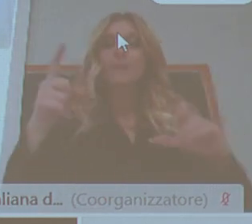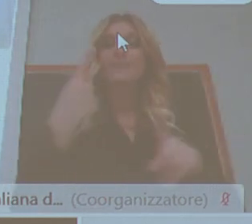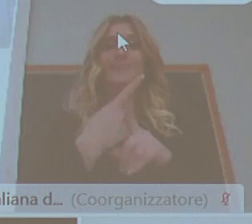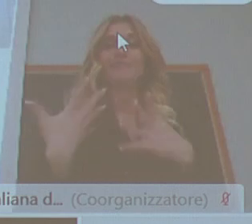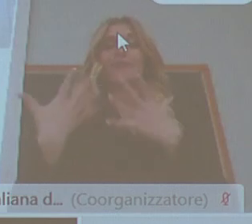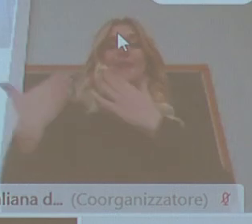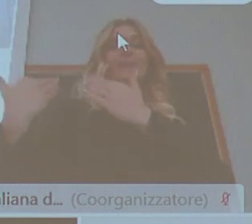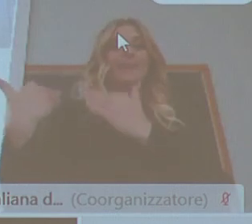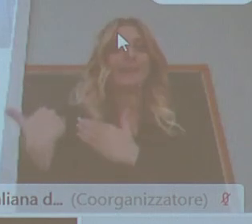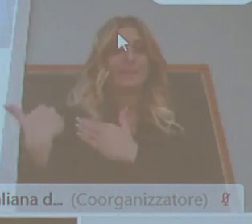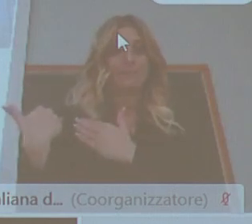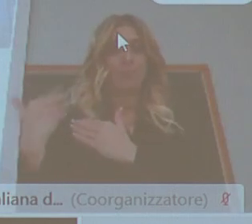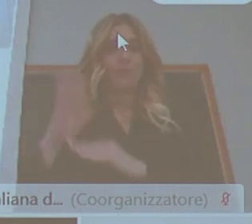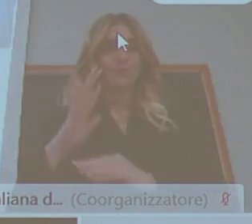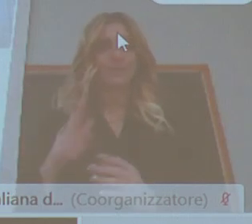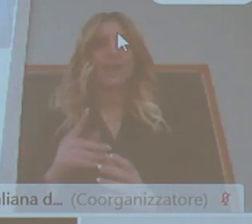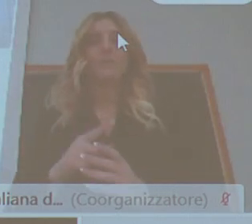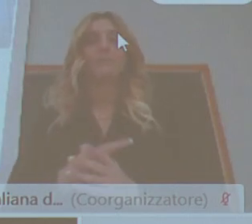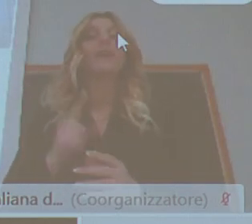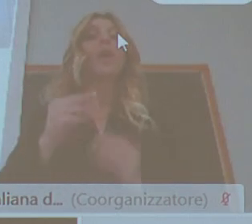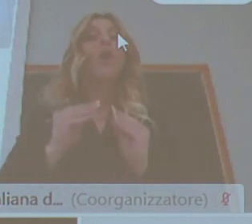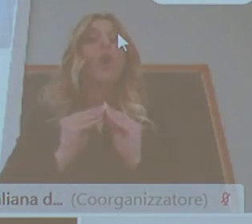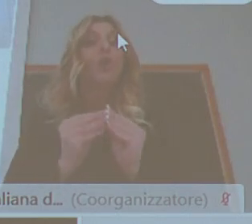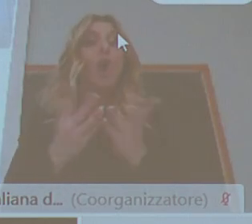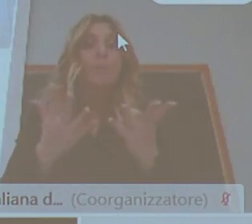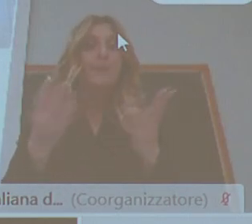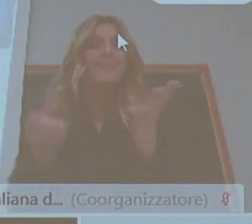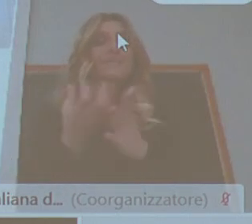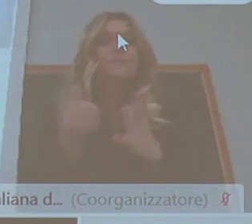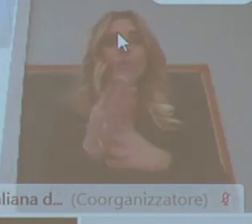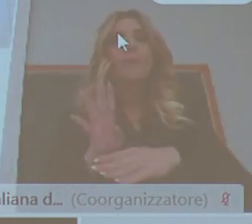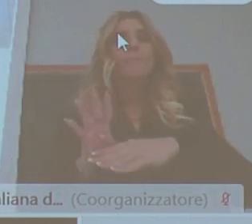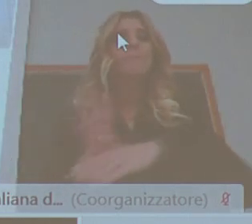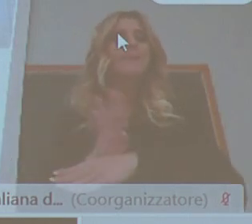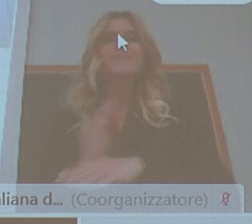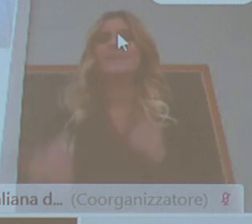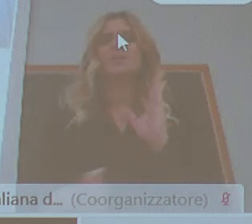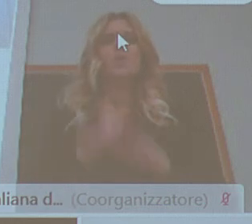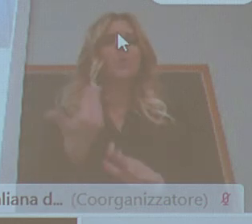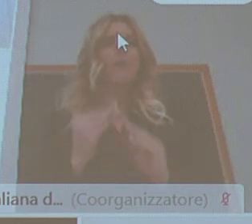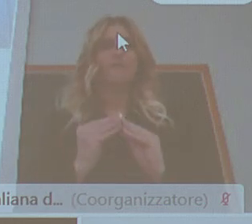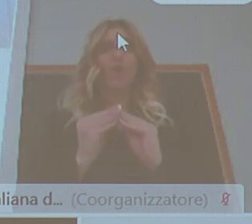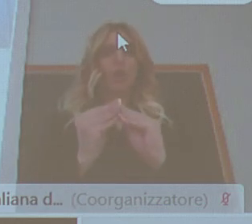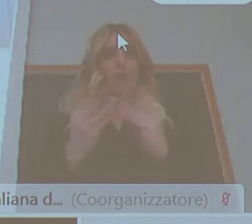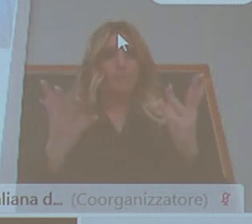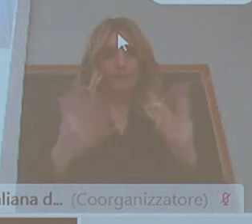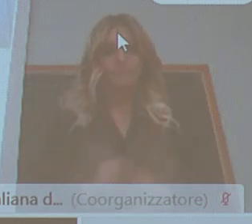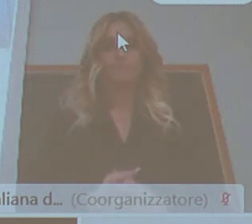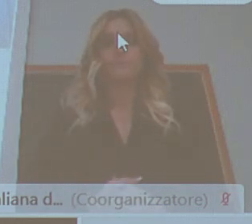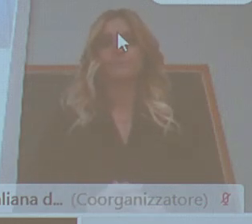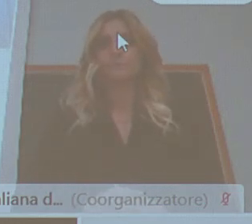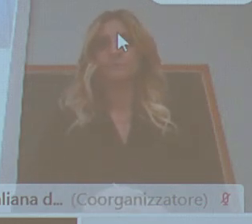responsabile, su come si sviluppano nuovi business sostenibili. E